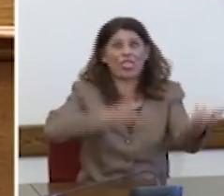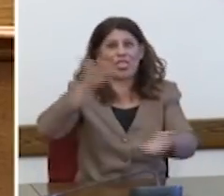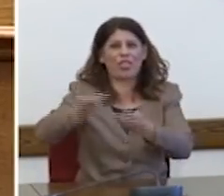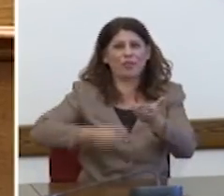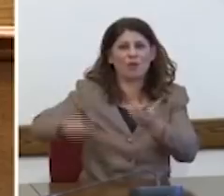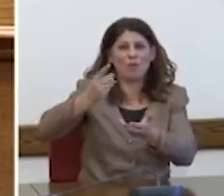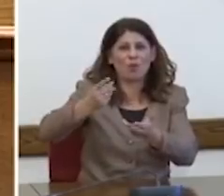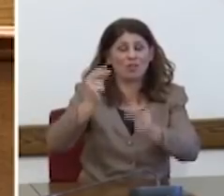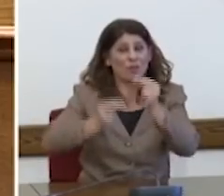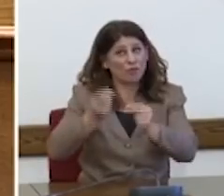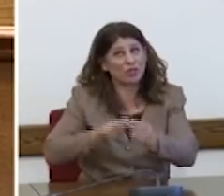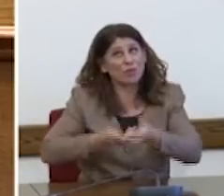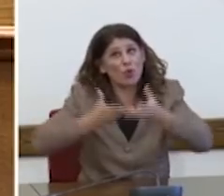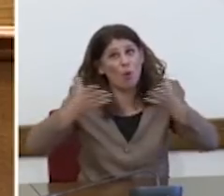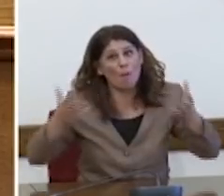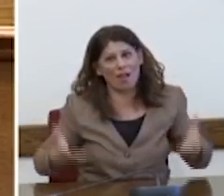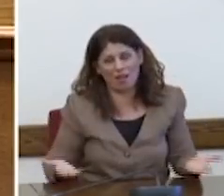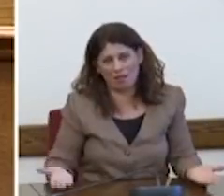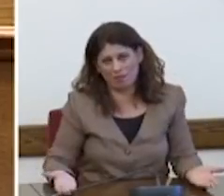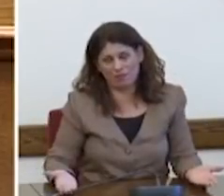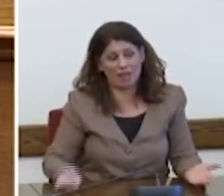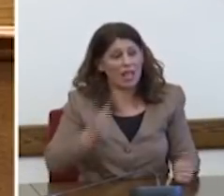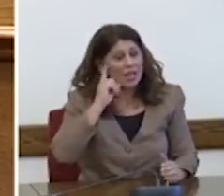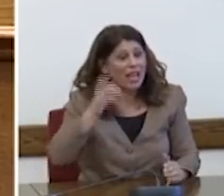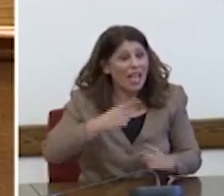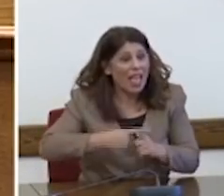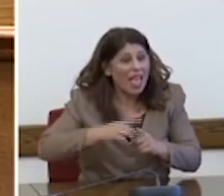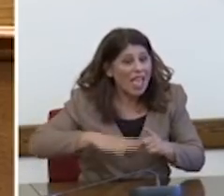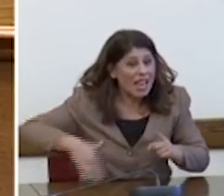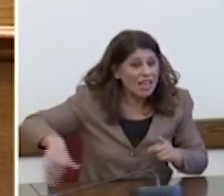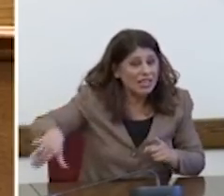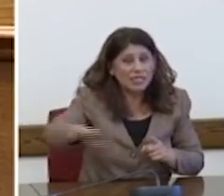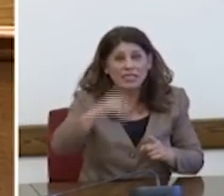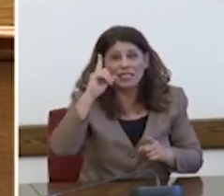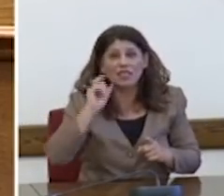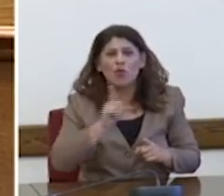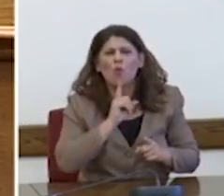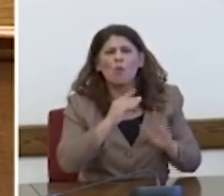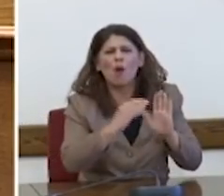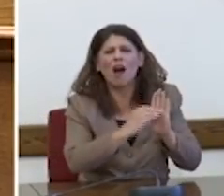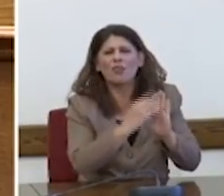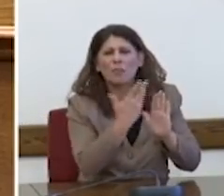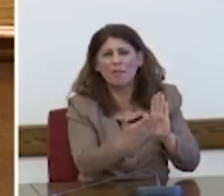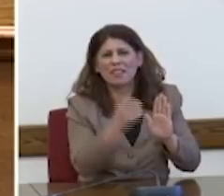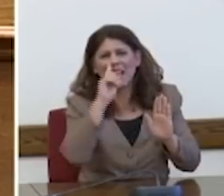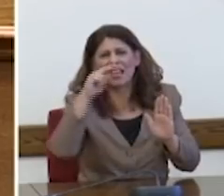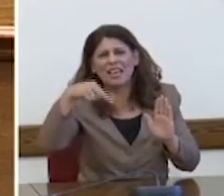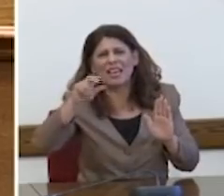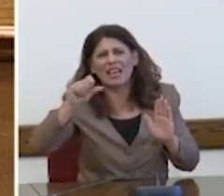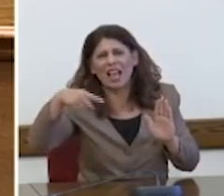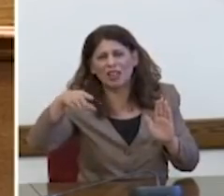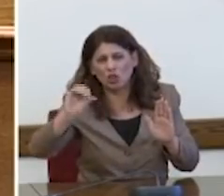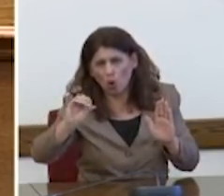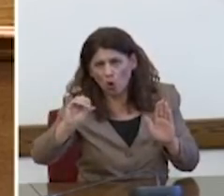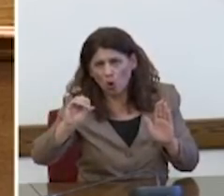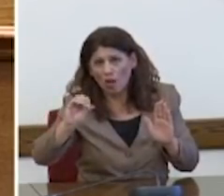Και να είναι σίγουρος ο ελληνικός λαός ότι όπως το άρθρο 5 του ΝΑΤΟ αξιοποιήθηκε τελικά